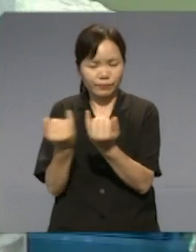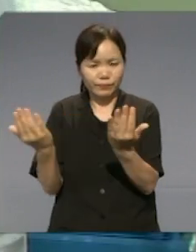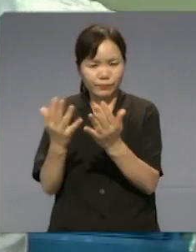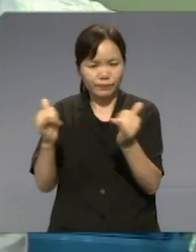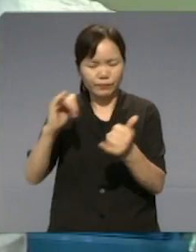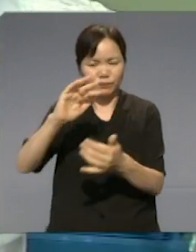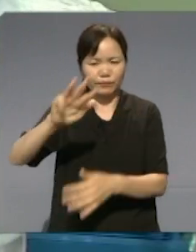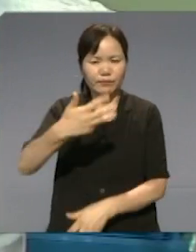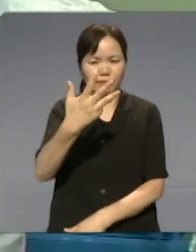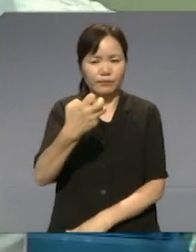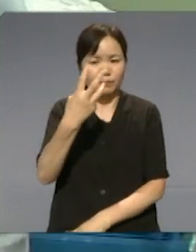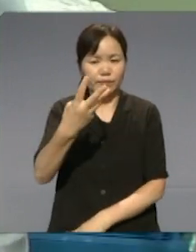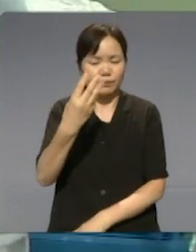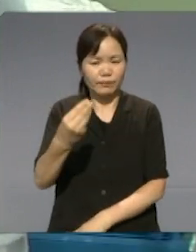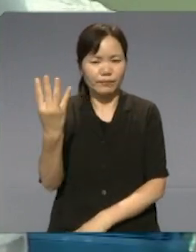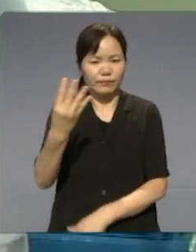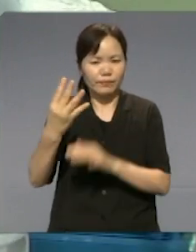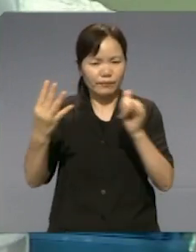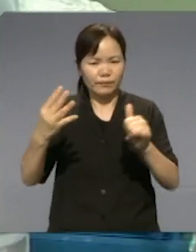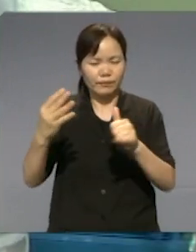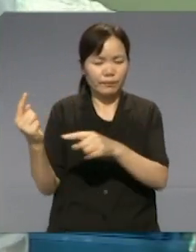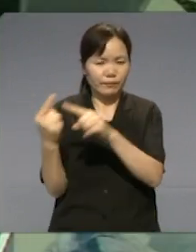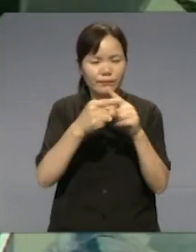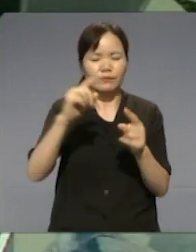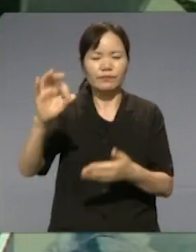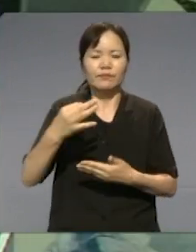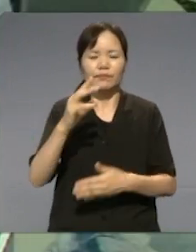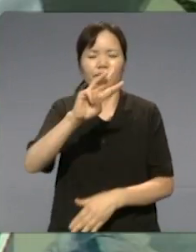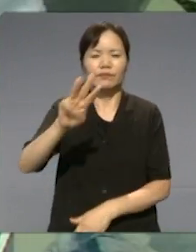근로자 883만 4천 명의 총 급여는